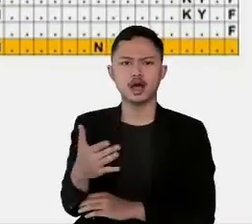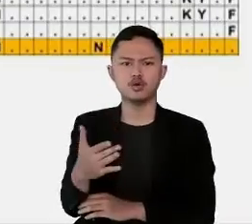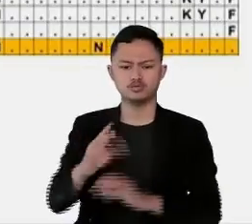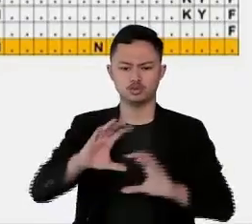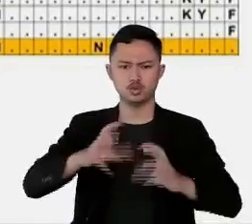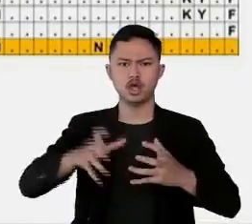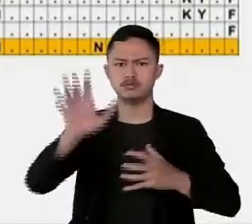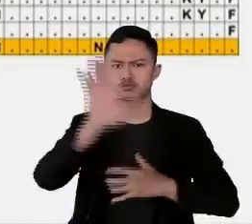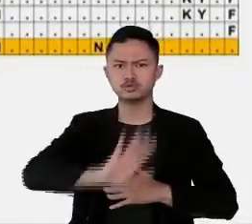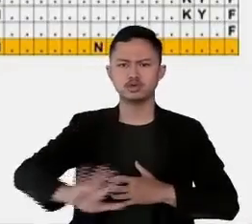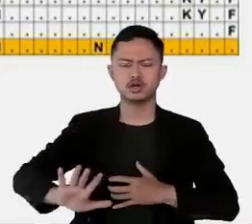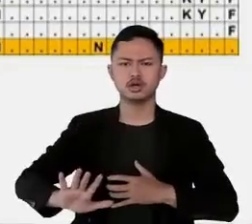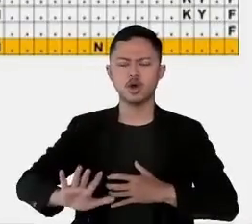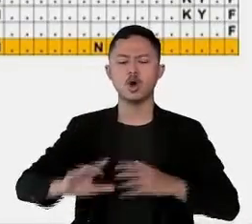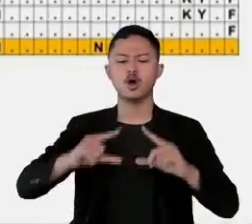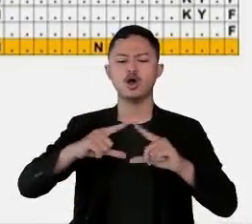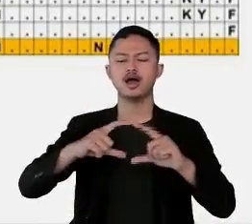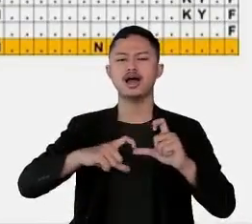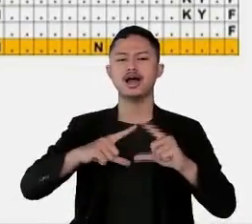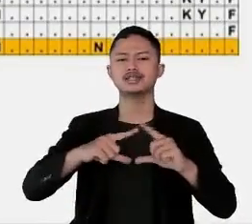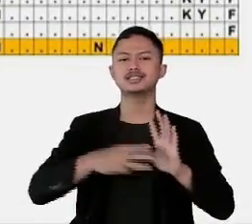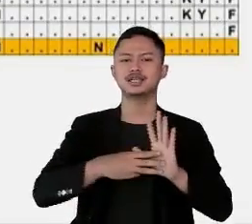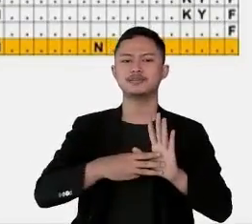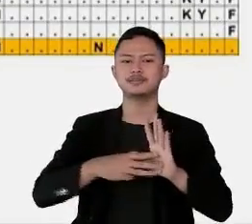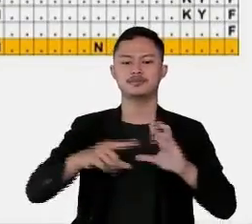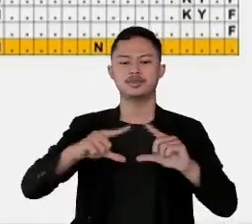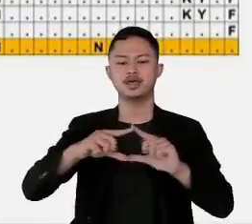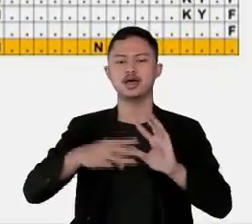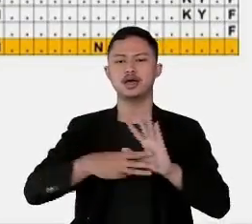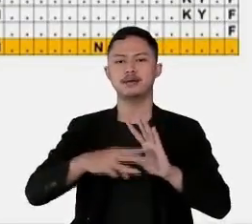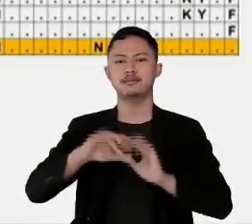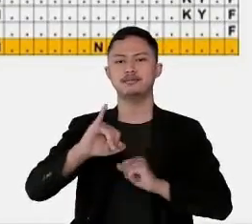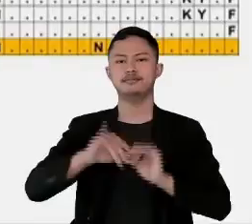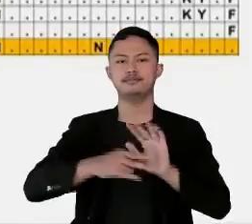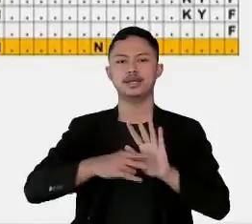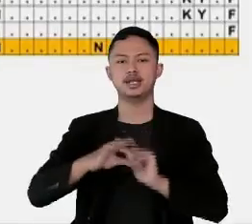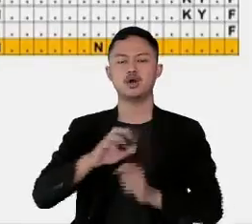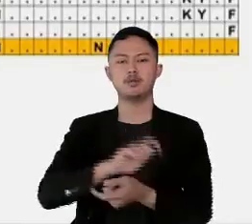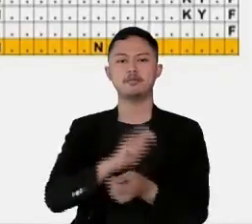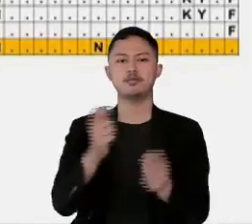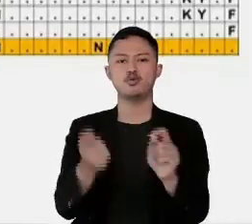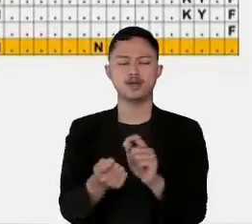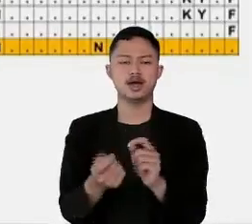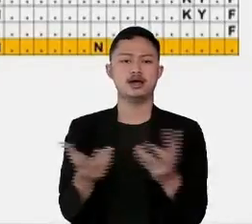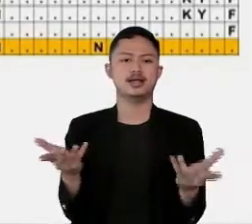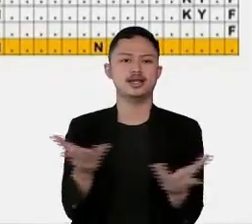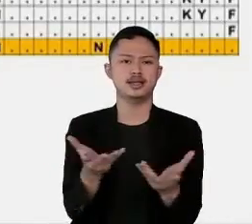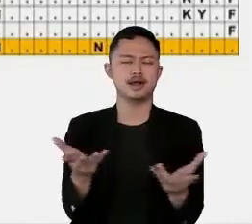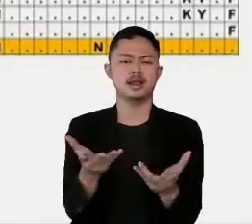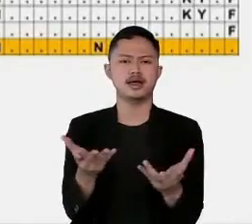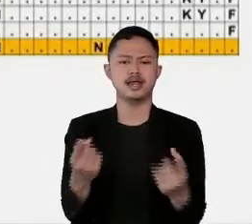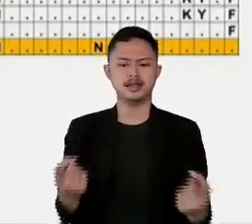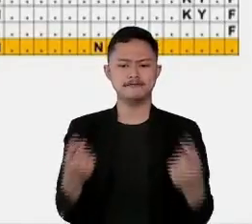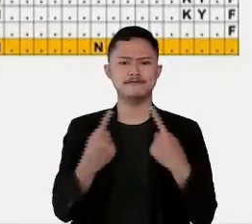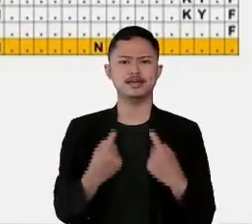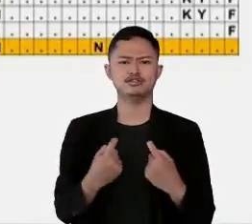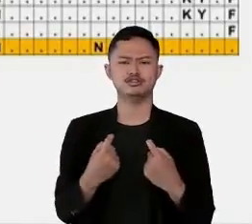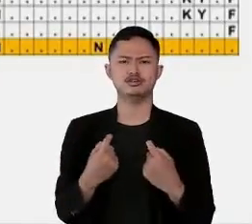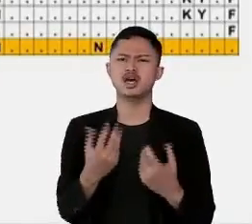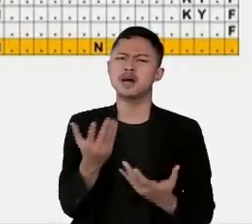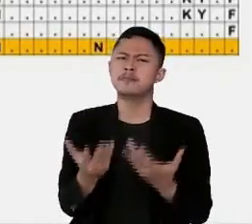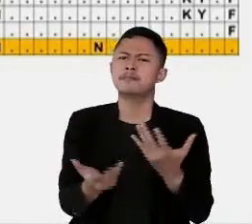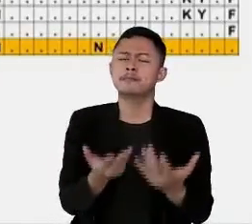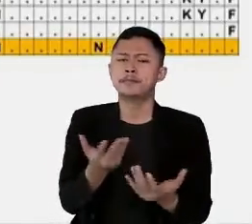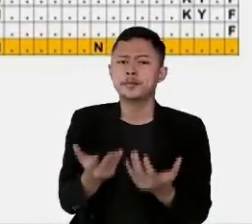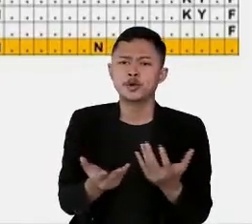dunia itu jumlah asam amino yang bervariasi yang baru berubah adalam a protein Spike yaitu